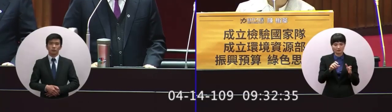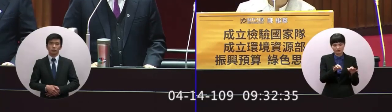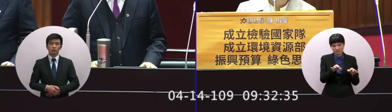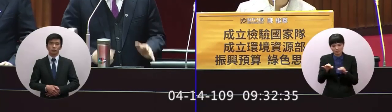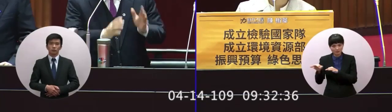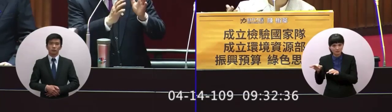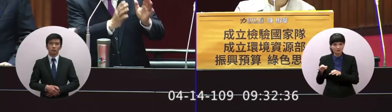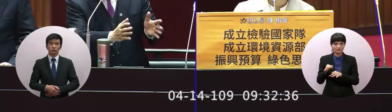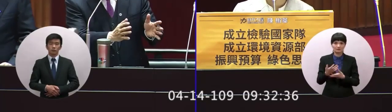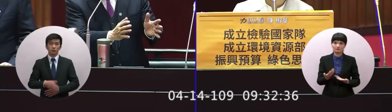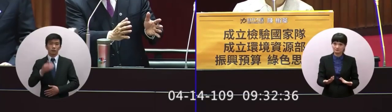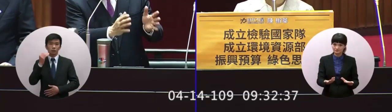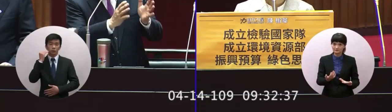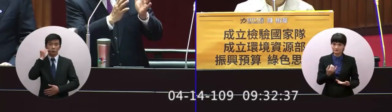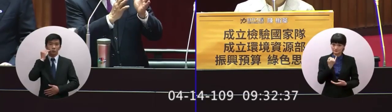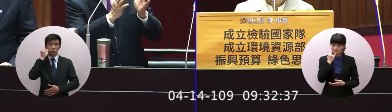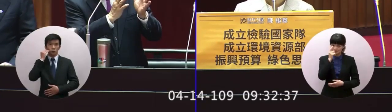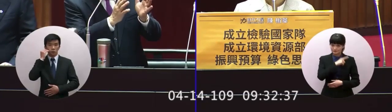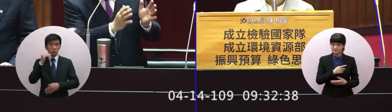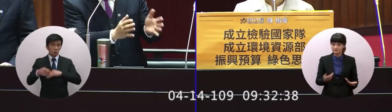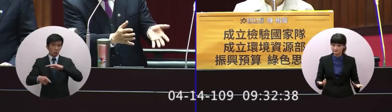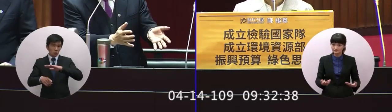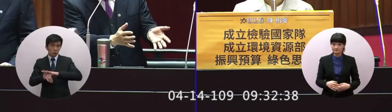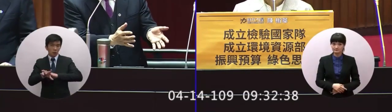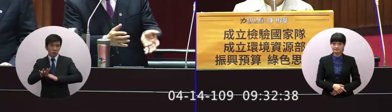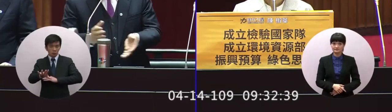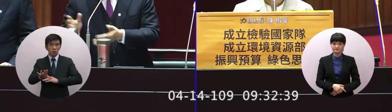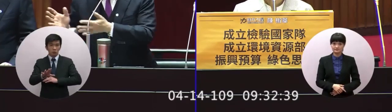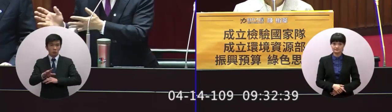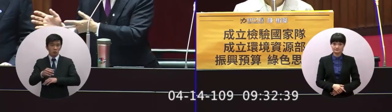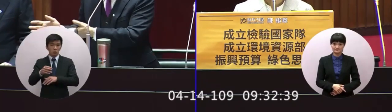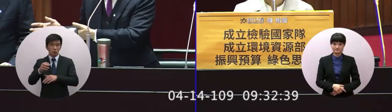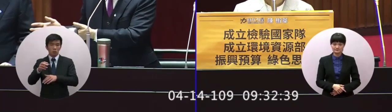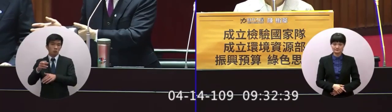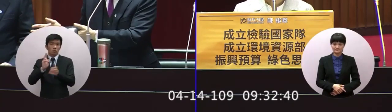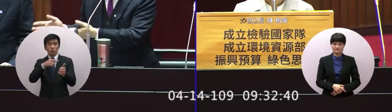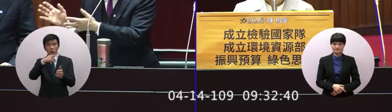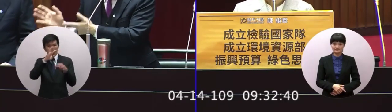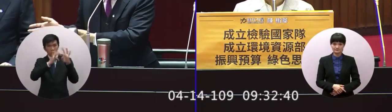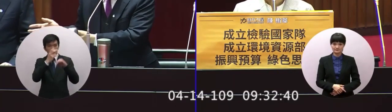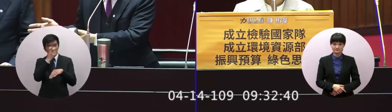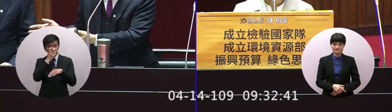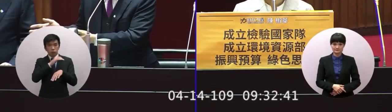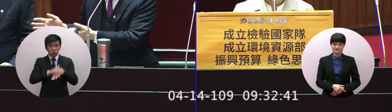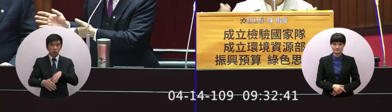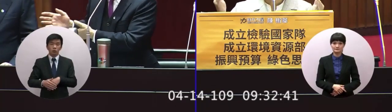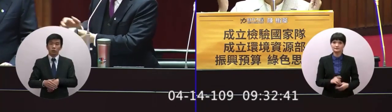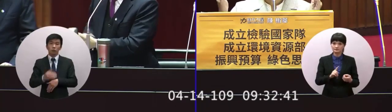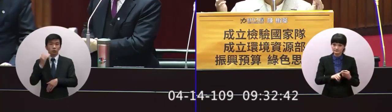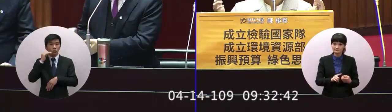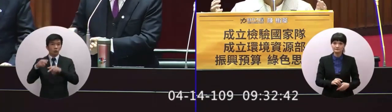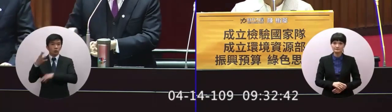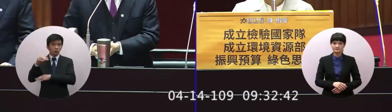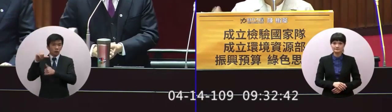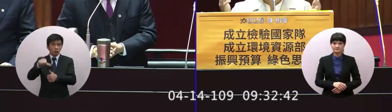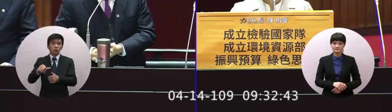拜托院长。 如果违法的是要检调，如果行政处罚的，行政这边 对能够。